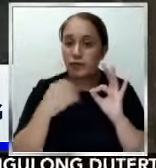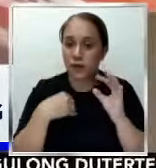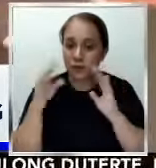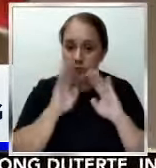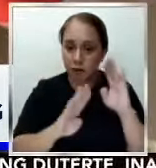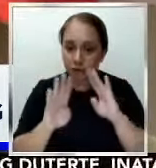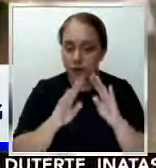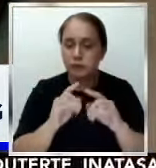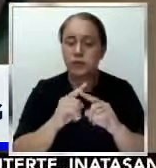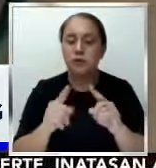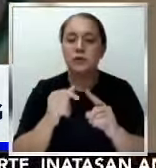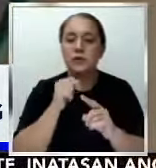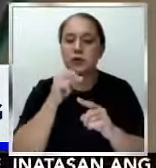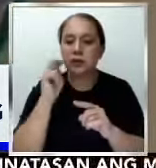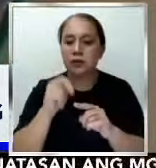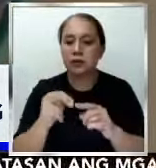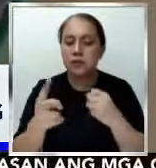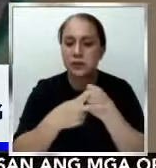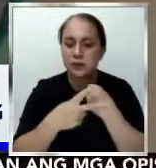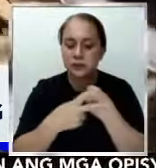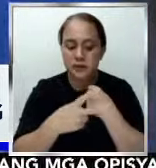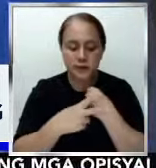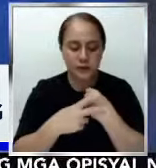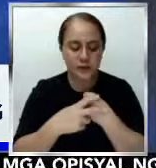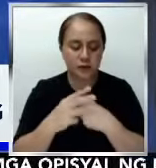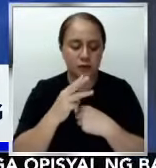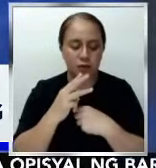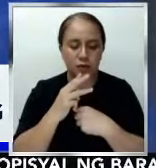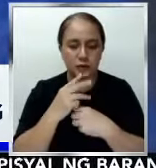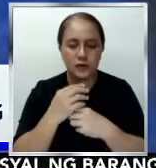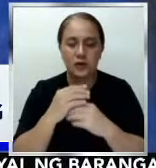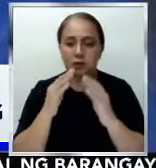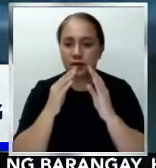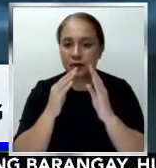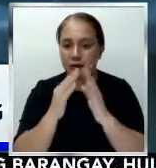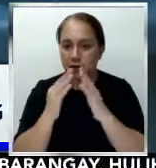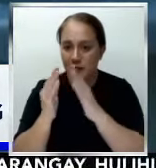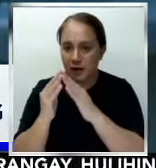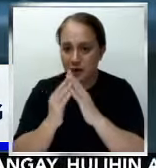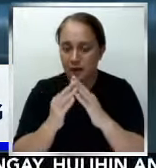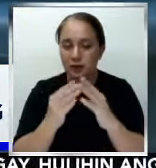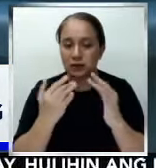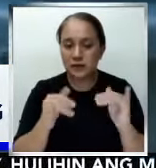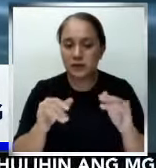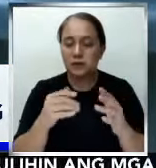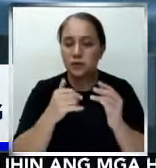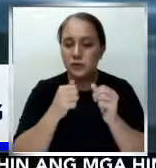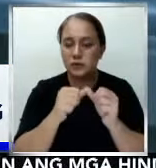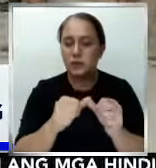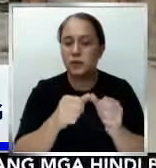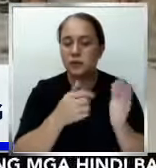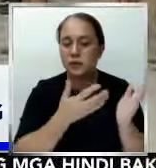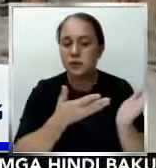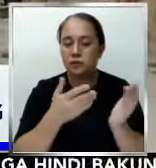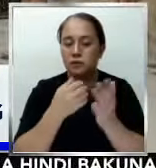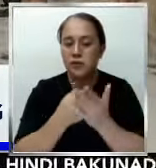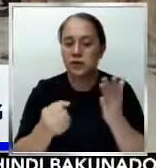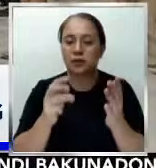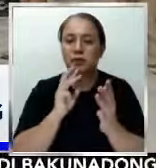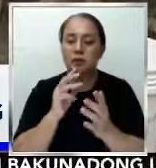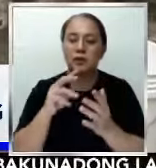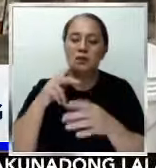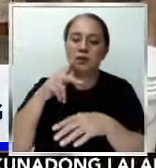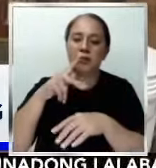raw kailangan mag-imbak ng tubig ang mga bahayan. Sa ngayon, patuloy pa rin ang rasyon ng tubig sa ilang barangay sa Parañaque, Las